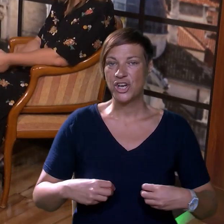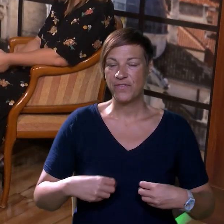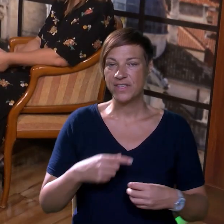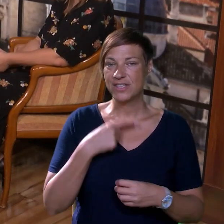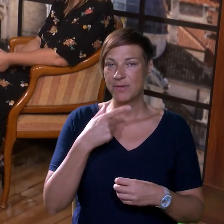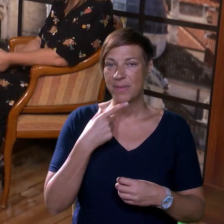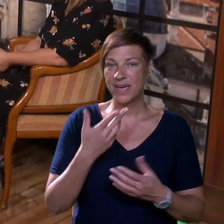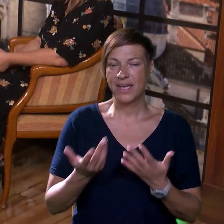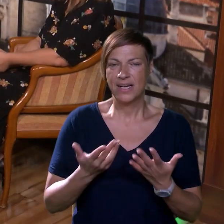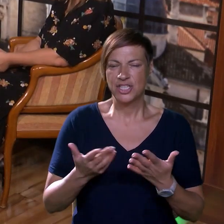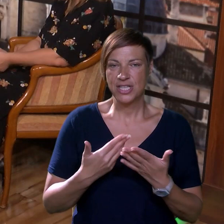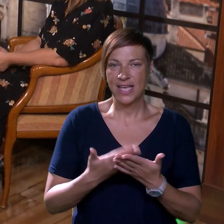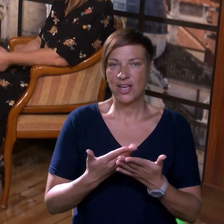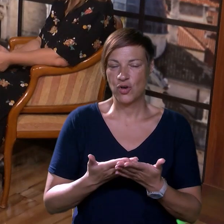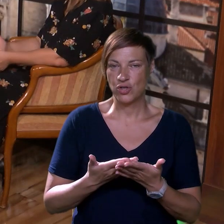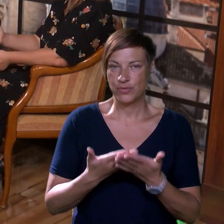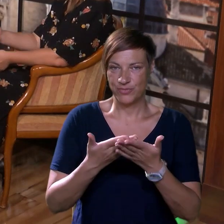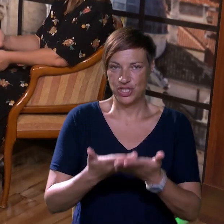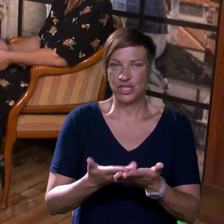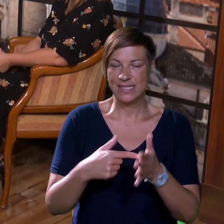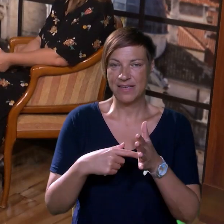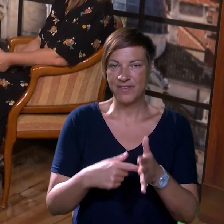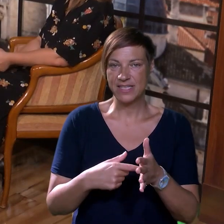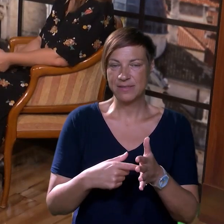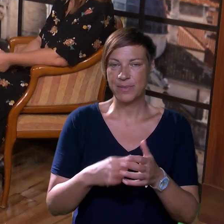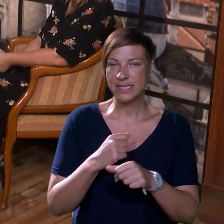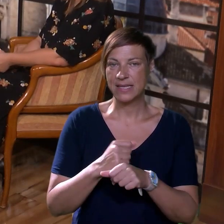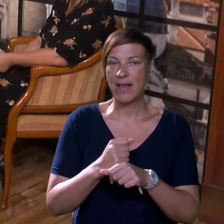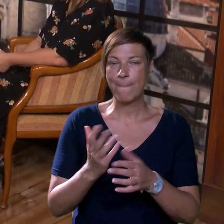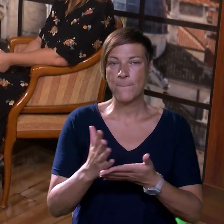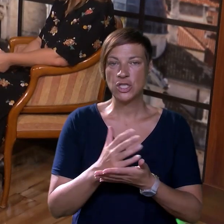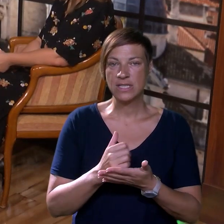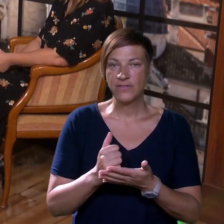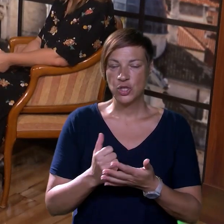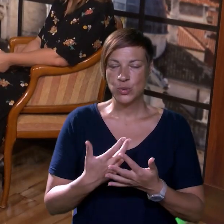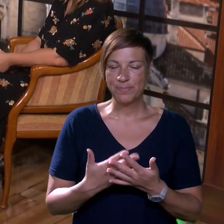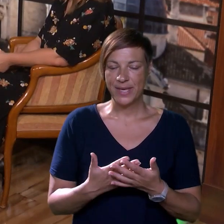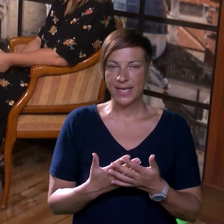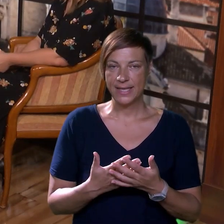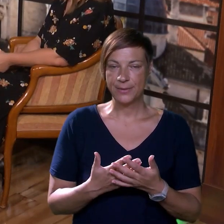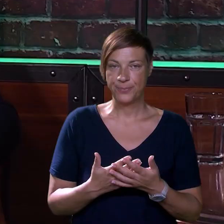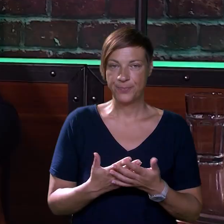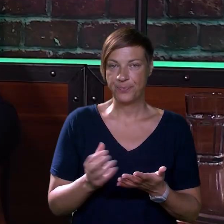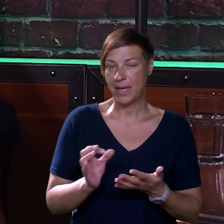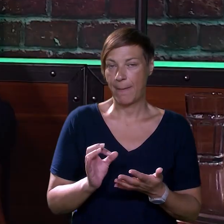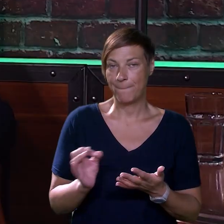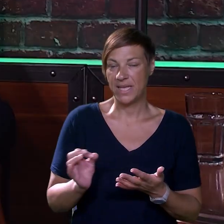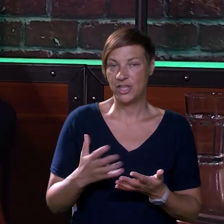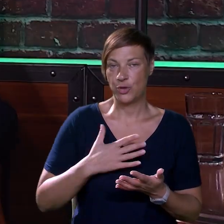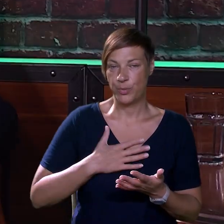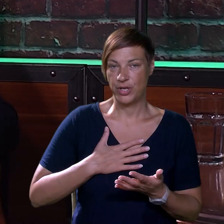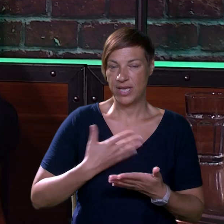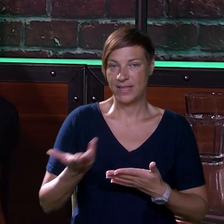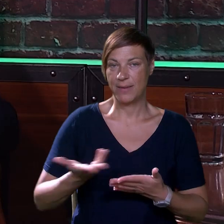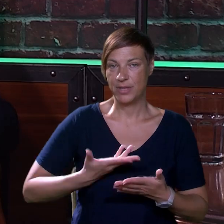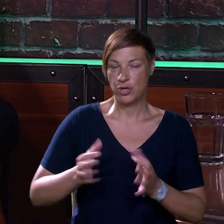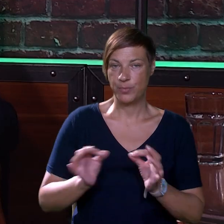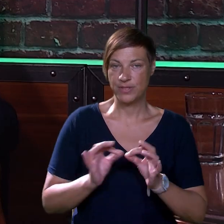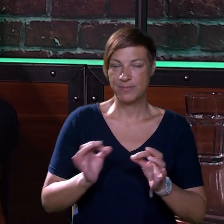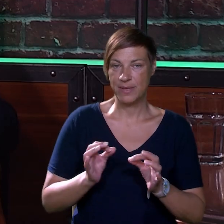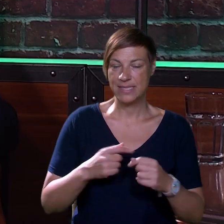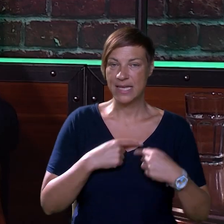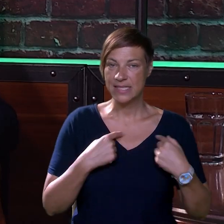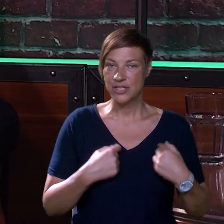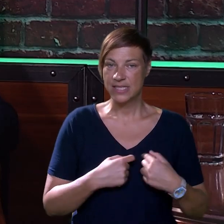profesorima ispričali, što je ono što je za vas predstavlja poslovni uspjeh? Pa dobro, ja sam, da bi dobio